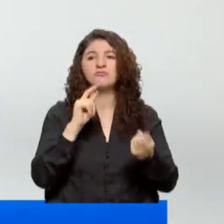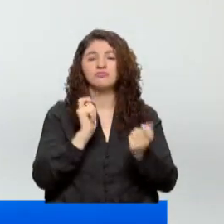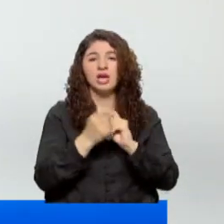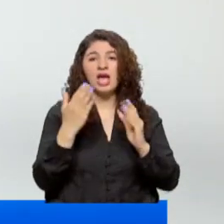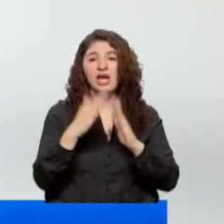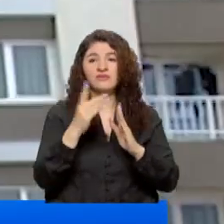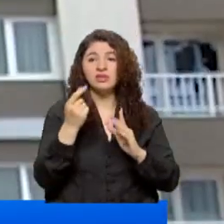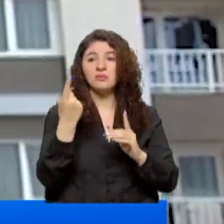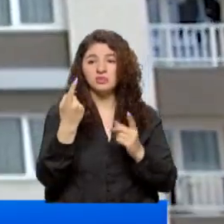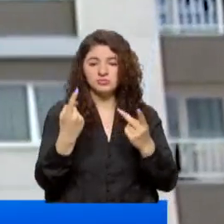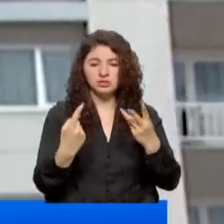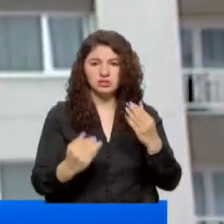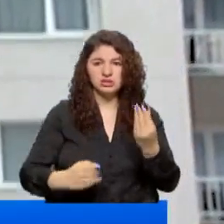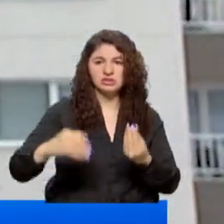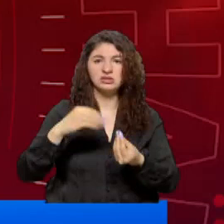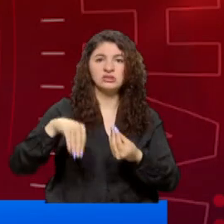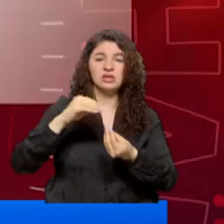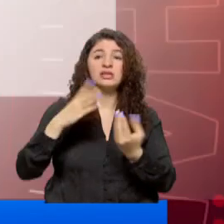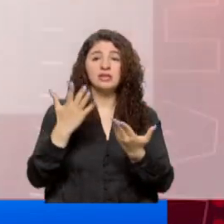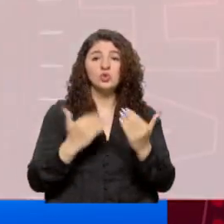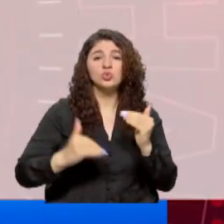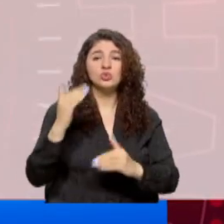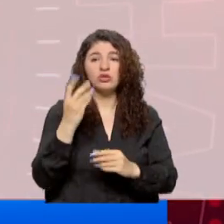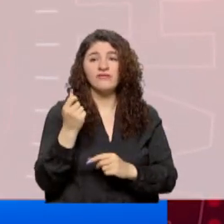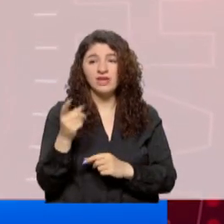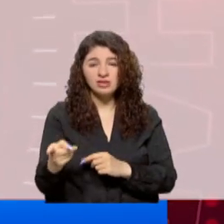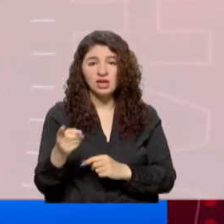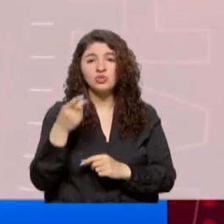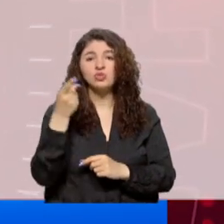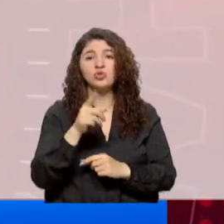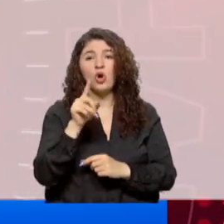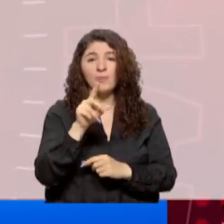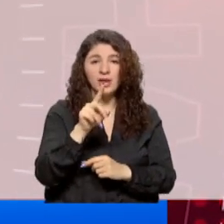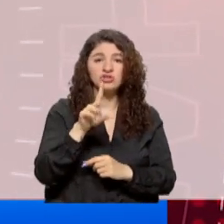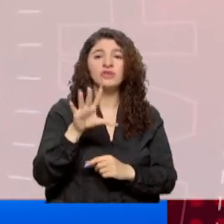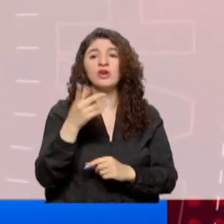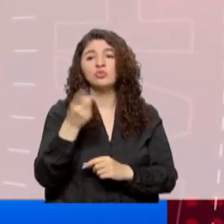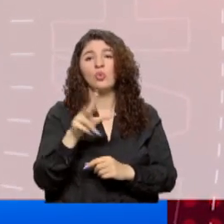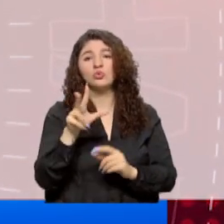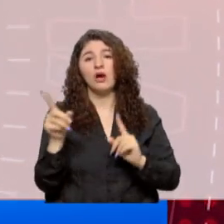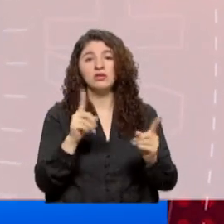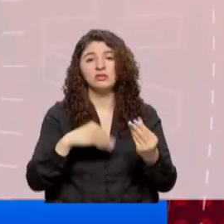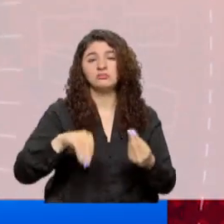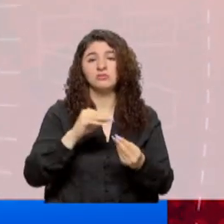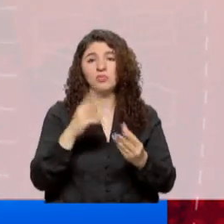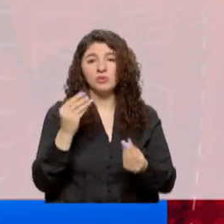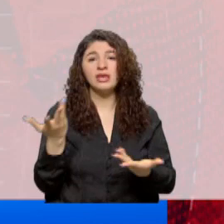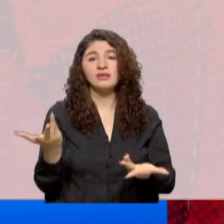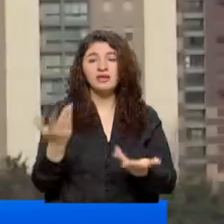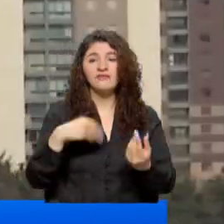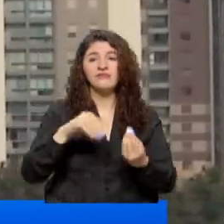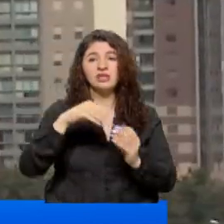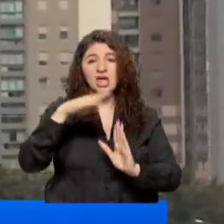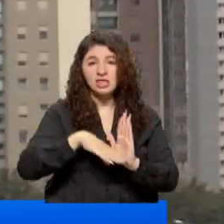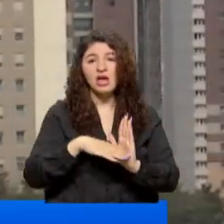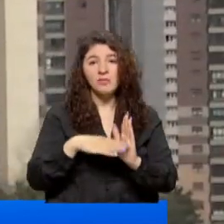ev fiyatları da birer birer yükseltildi zaten yüksek olan fiyatlar yüzde 15l yüzde 30 arasında artıp yani